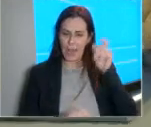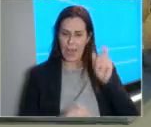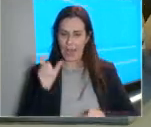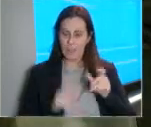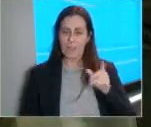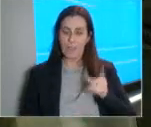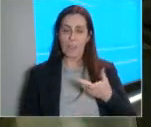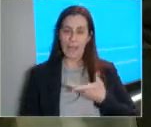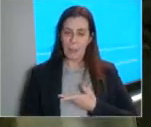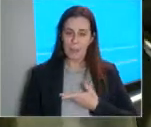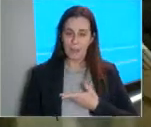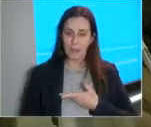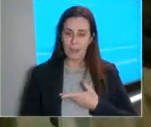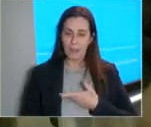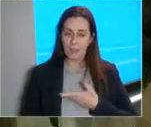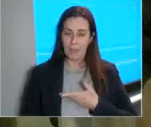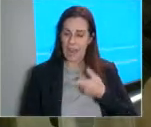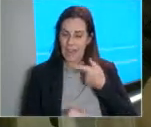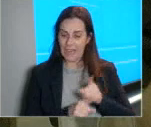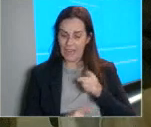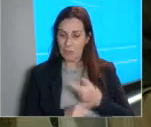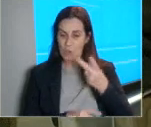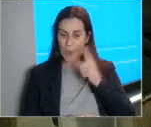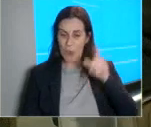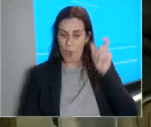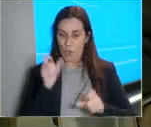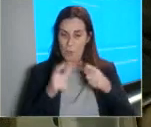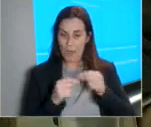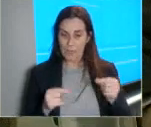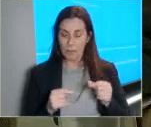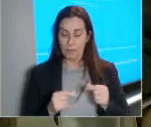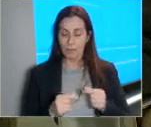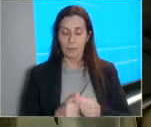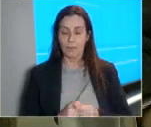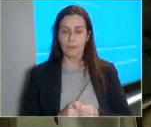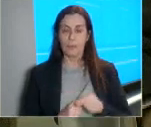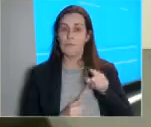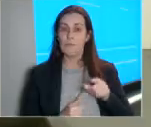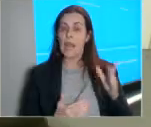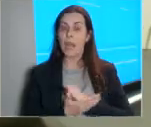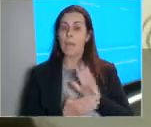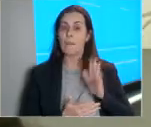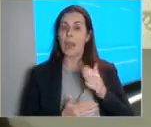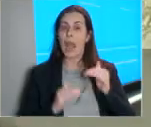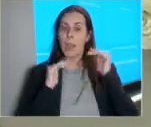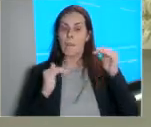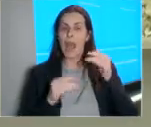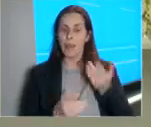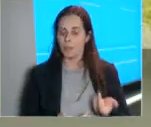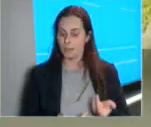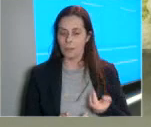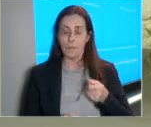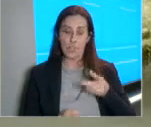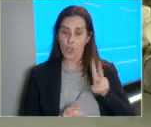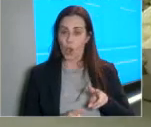האדם מגיע להתעלל בשני מיליון בני אדם בעזה ברמות שונות, ולהחליט מהי רמת ההתעללות,